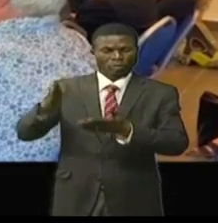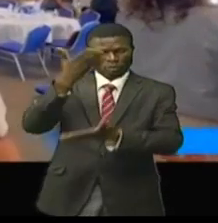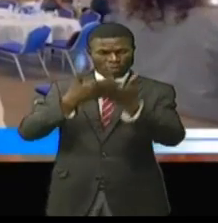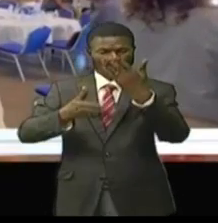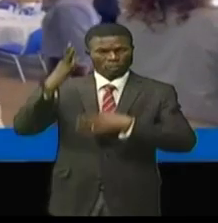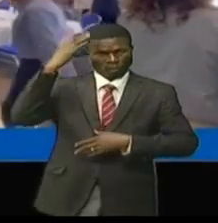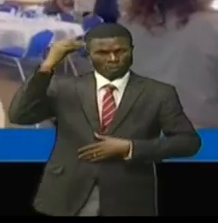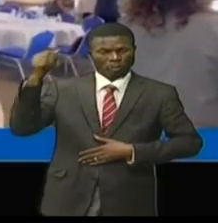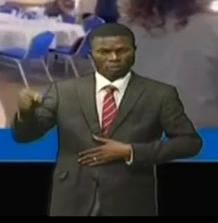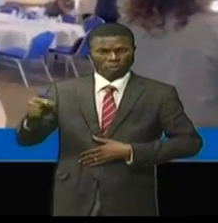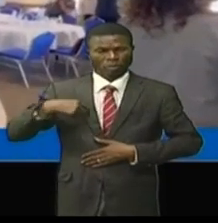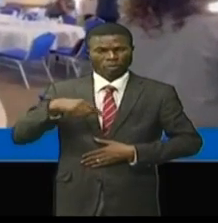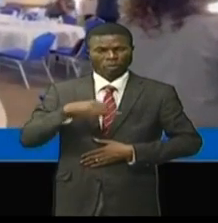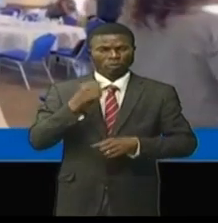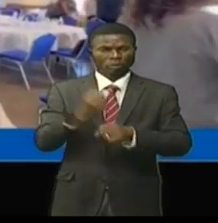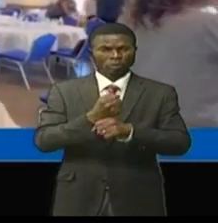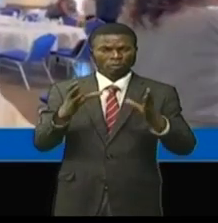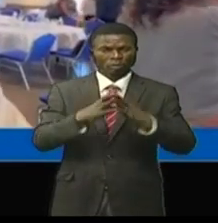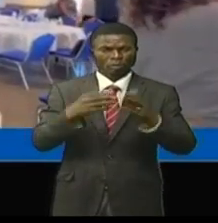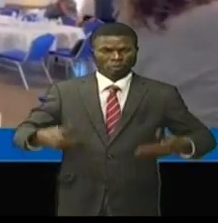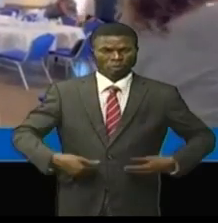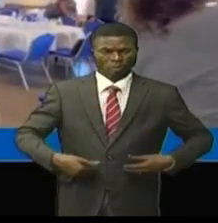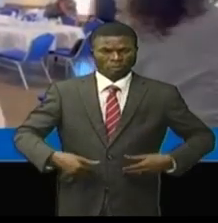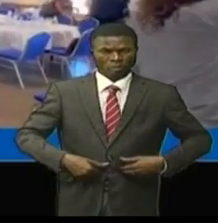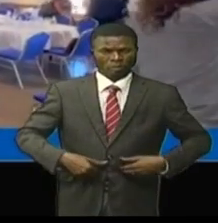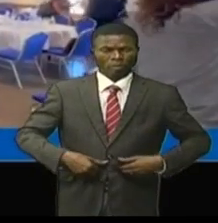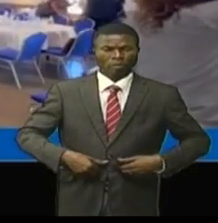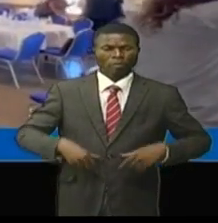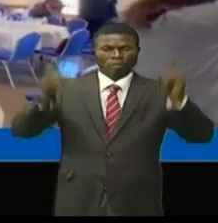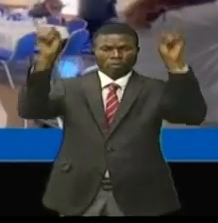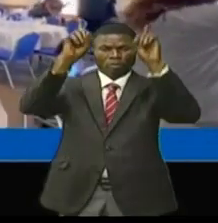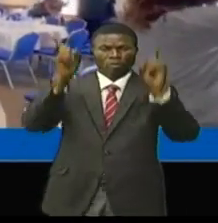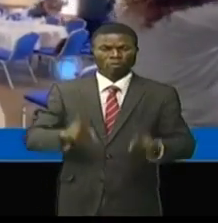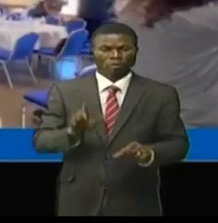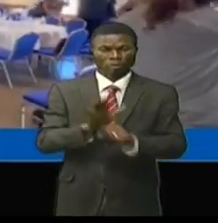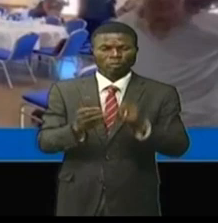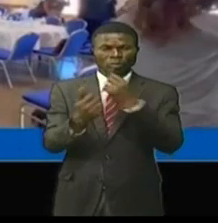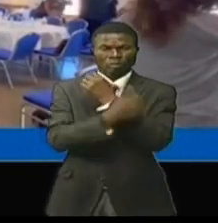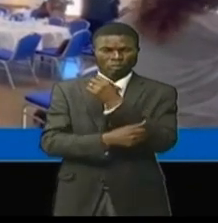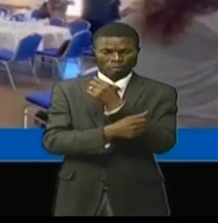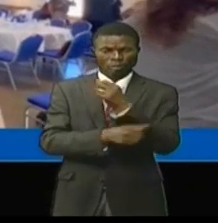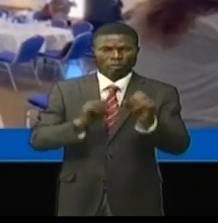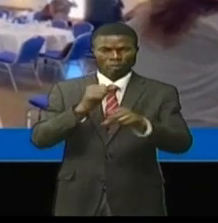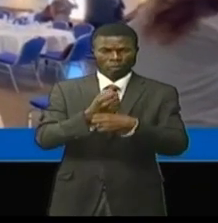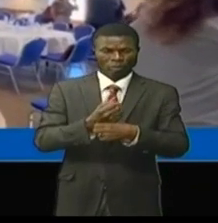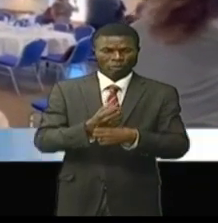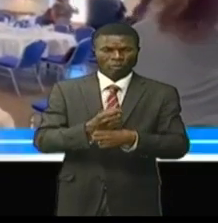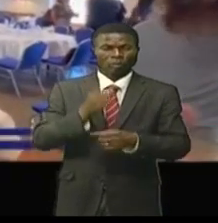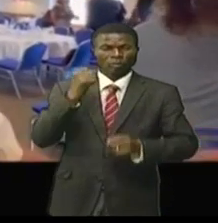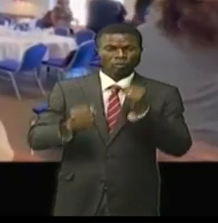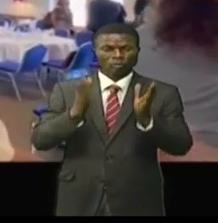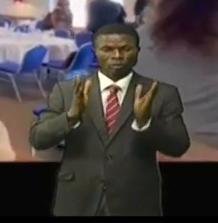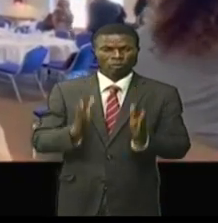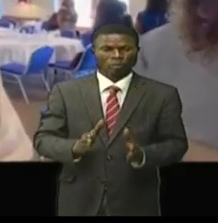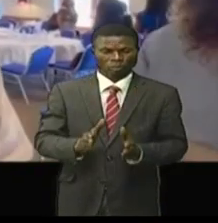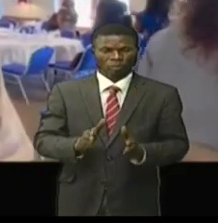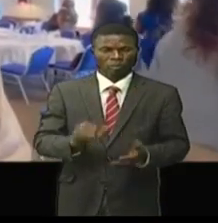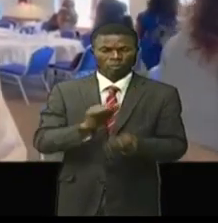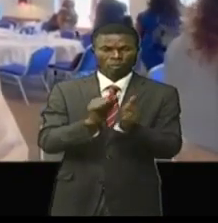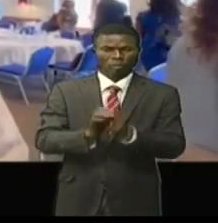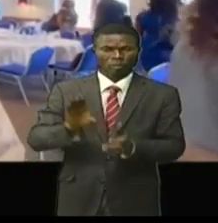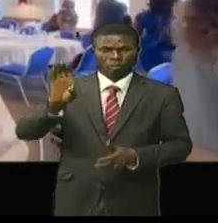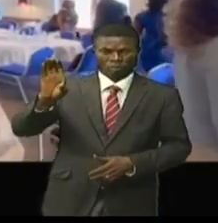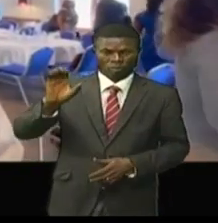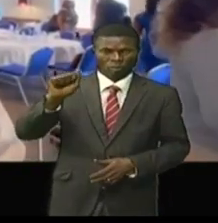d'expériences. Nous travaillons déjà dans tous les pays en Afrique. Nous avons généré la plupart des crédits carbone dans